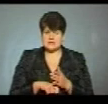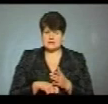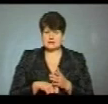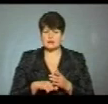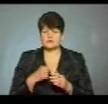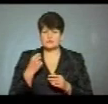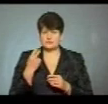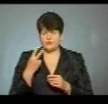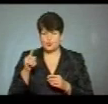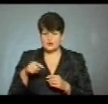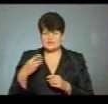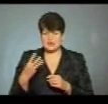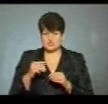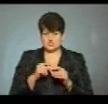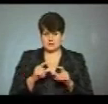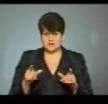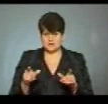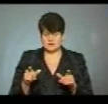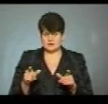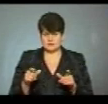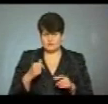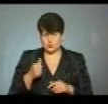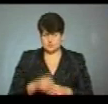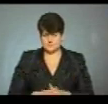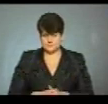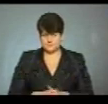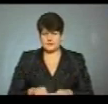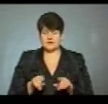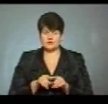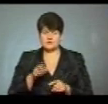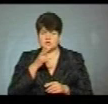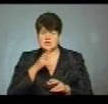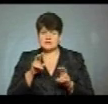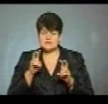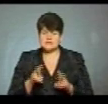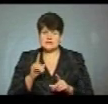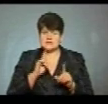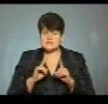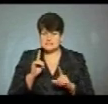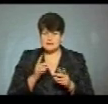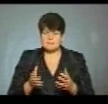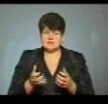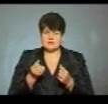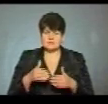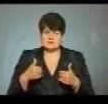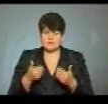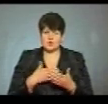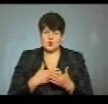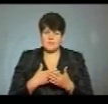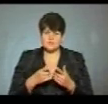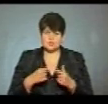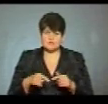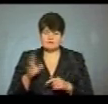щонайменше 2/3 цих шкіл в розрізі року. Також під час засідання сесії депутати підтримали звернення громадської